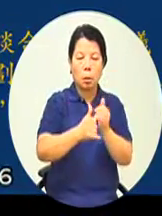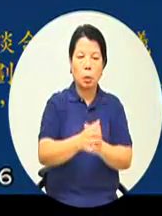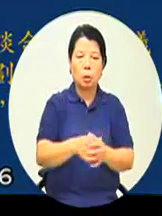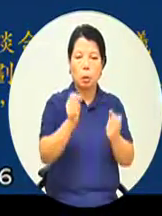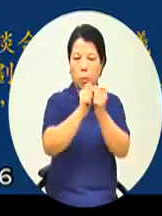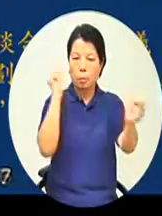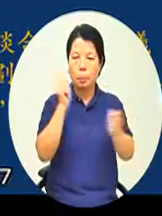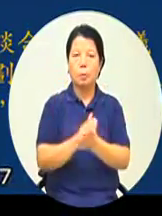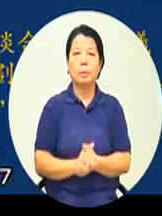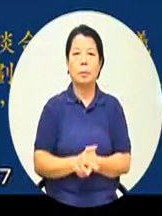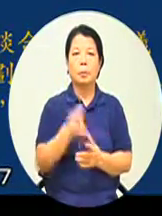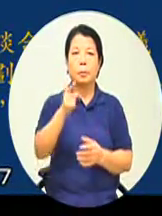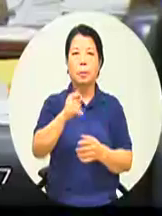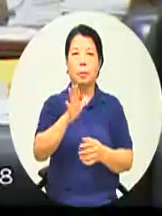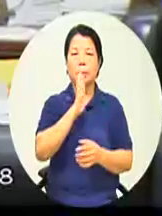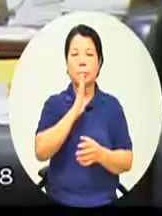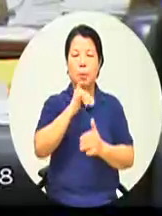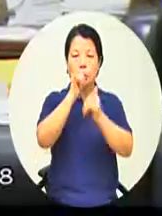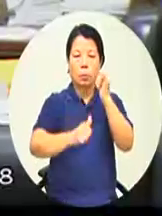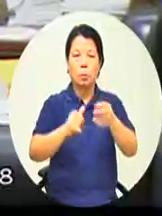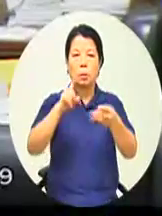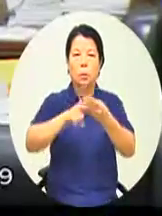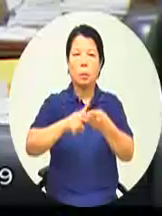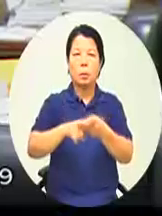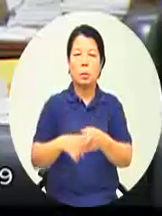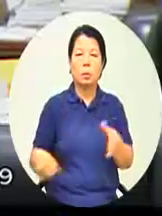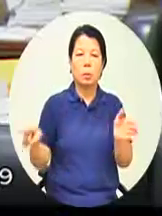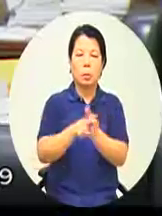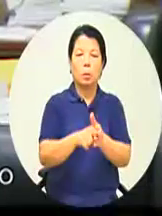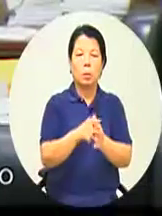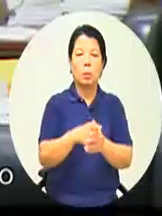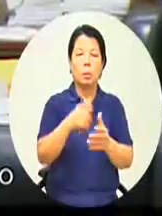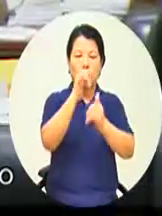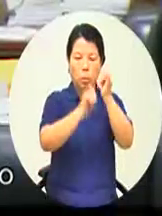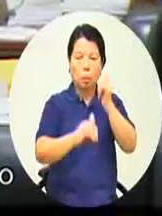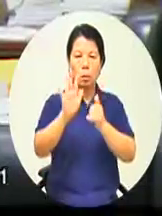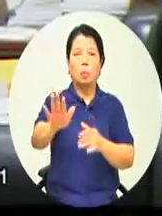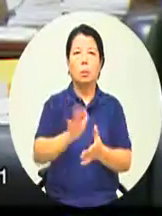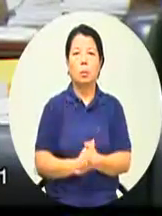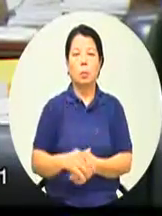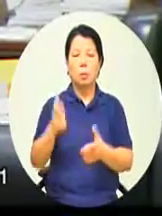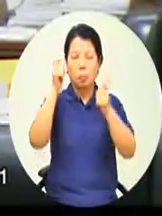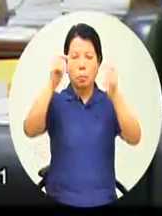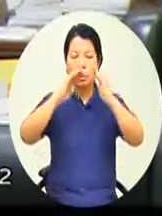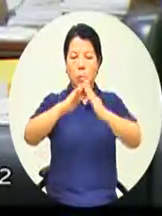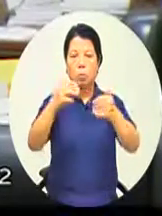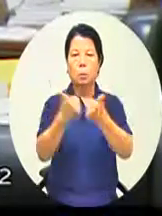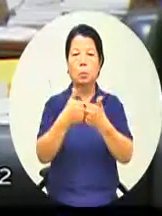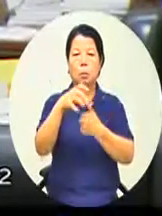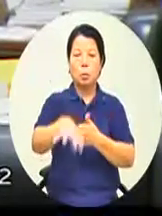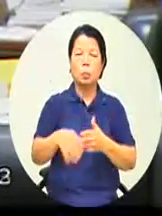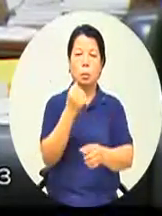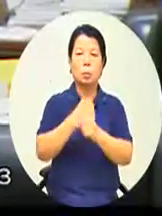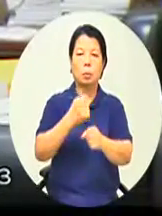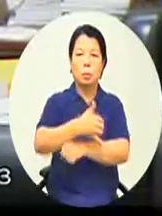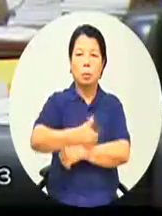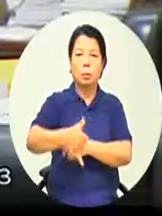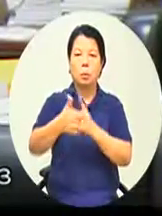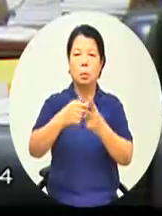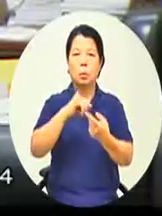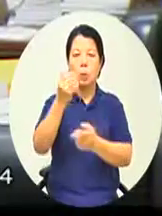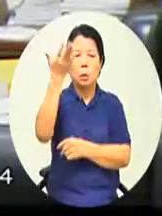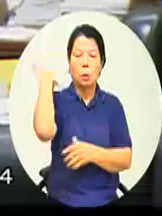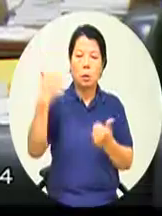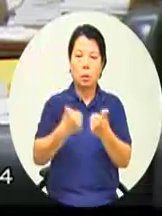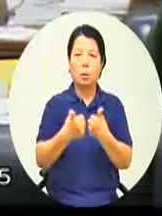久，然后呢它有着民主一路走过来的一些轨迹，那我相信很多高雄市议会的员工们或是以前的